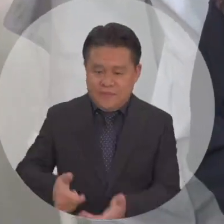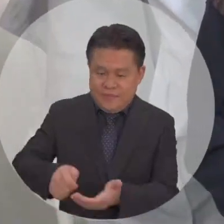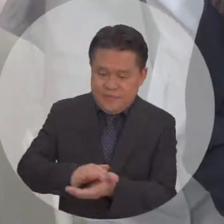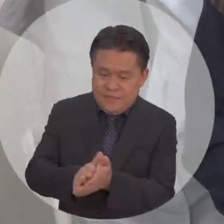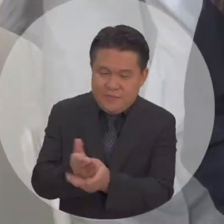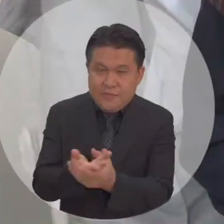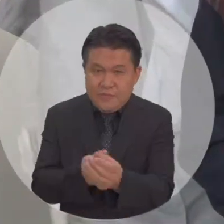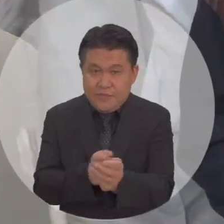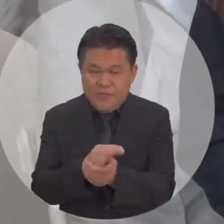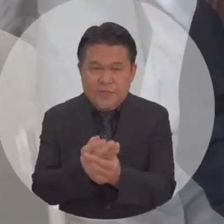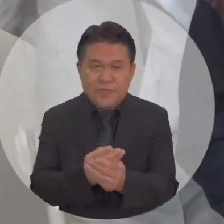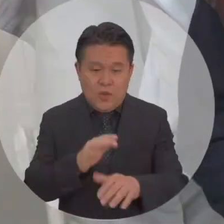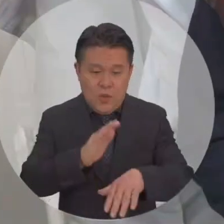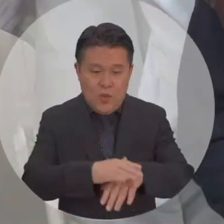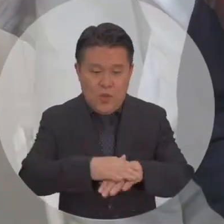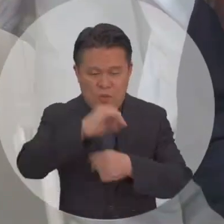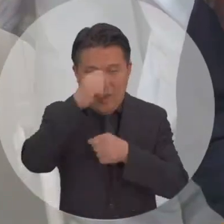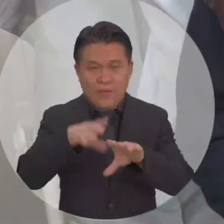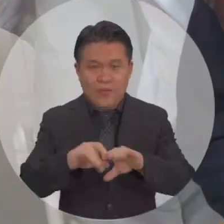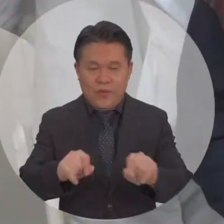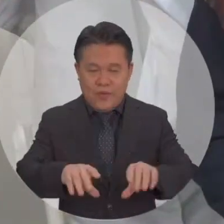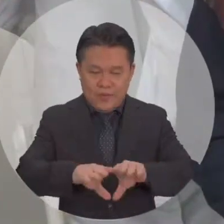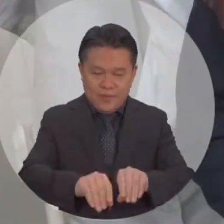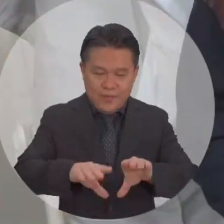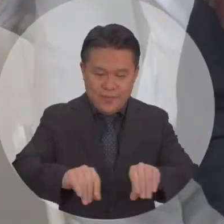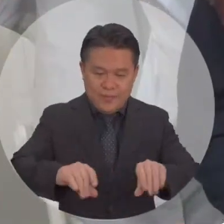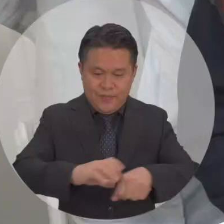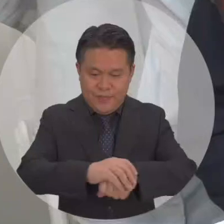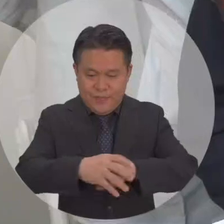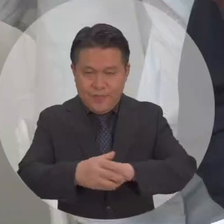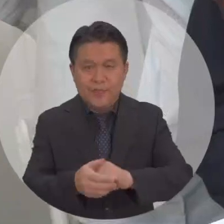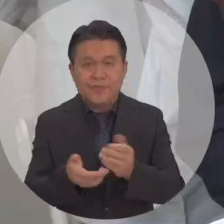로션을 바르며 손과 발을 부드럽게 마사지합니다.